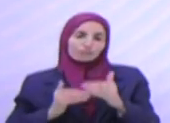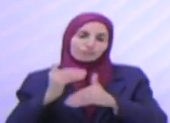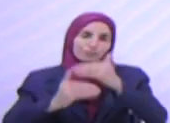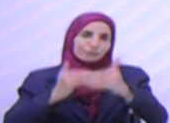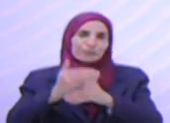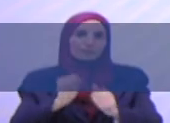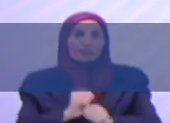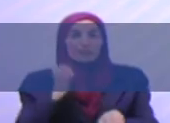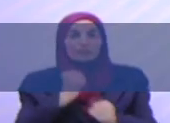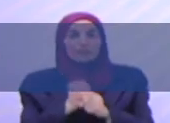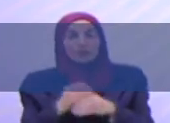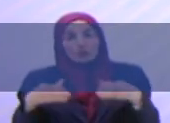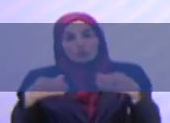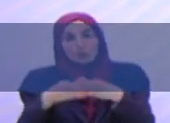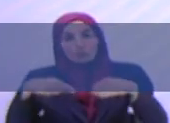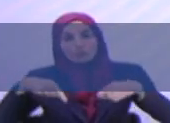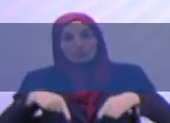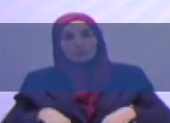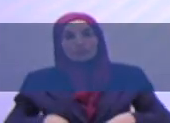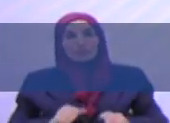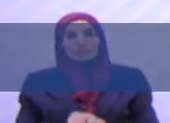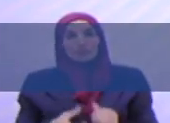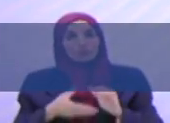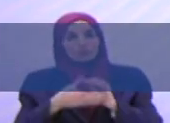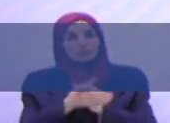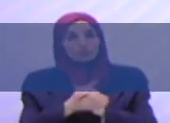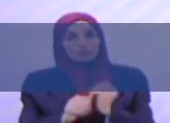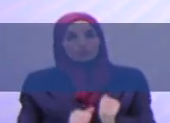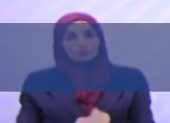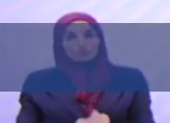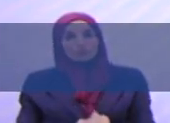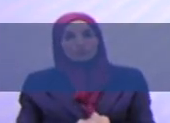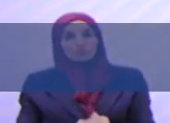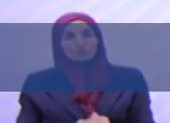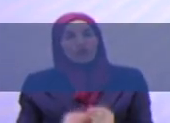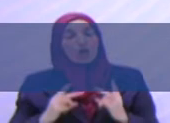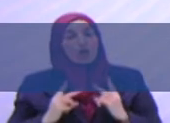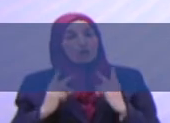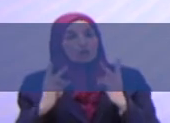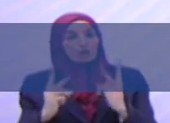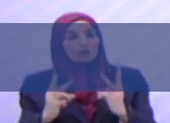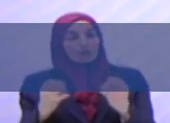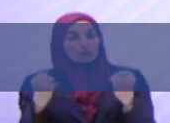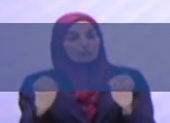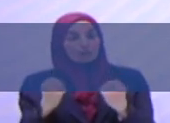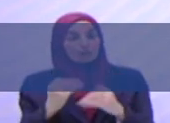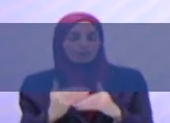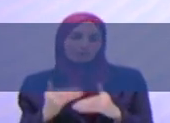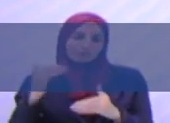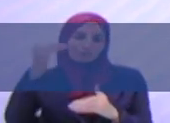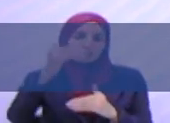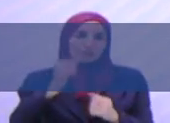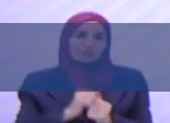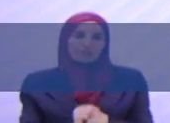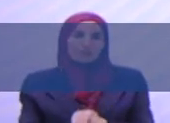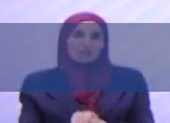في إطار فريق حكومي متماسك تحذوه إرادة قوية من أجل رفع التحدي،